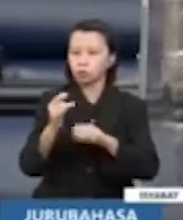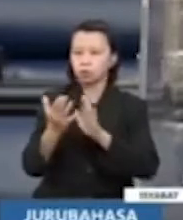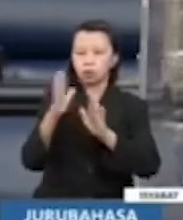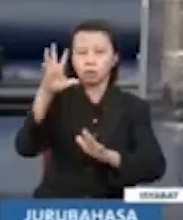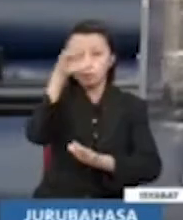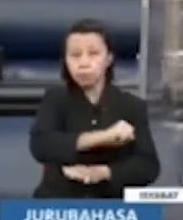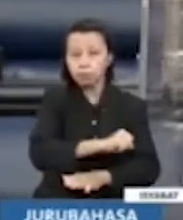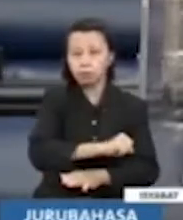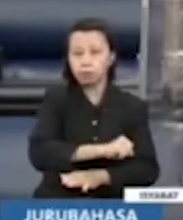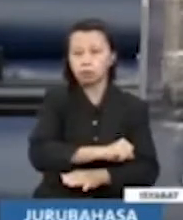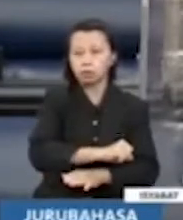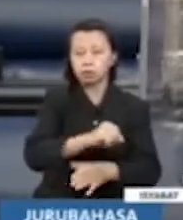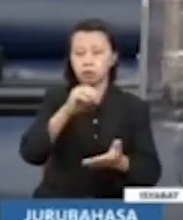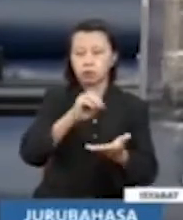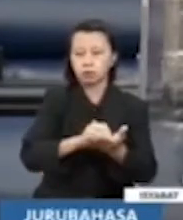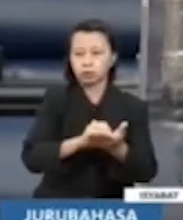apparently missing.